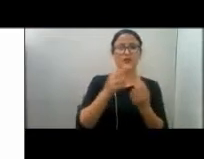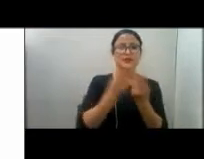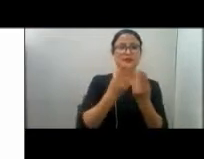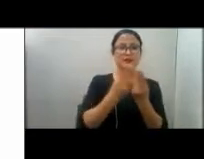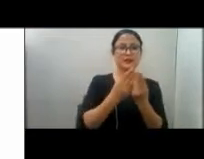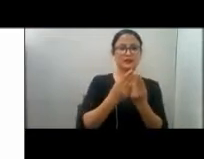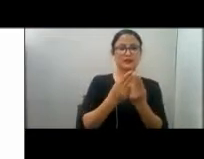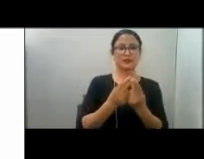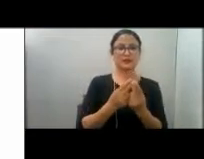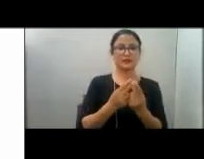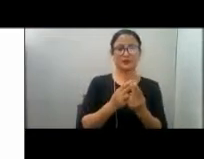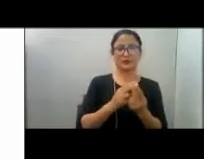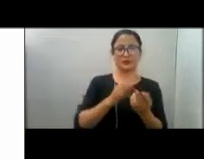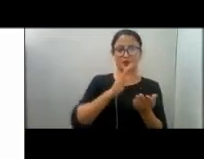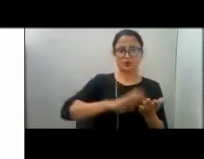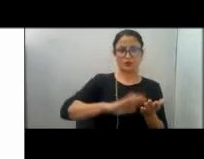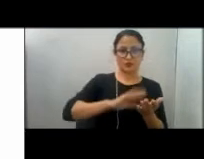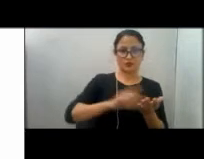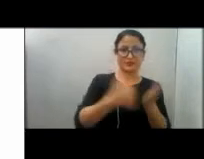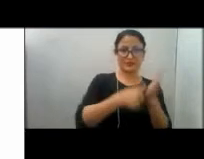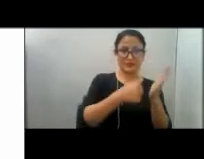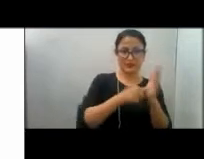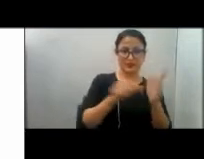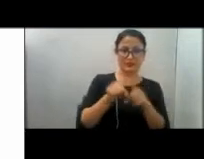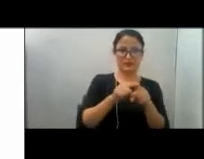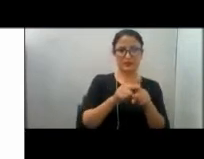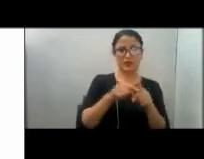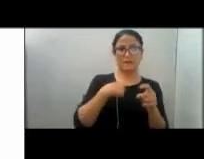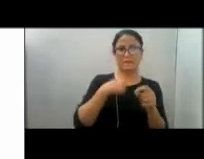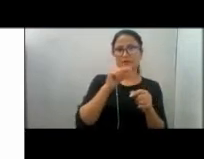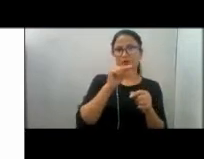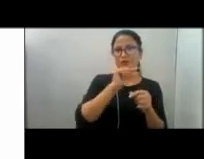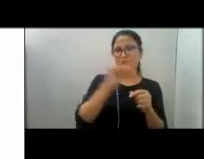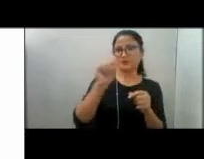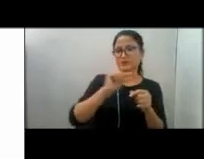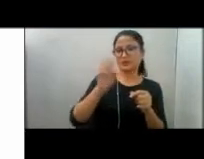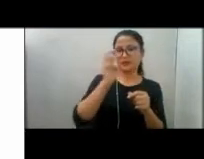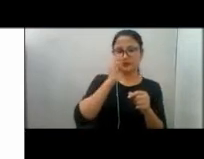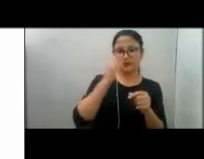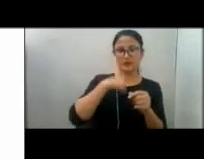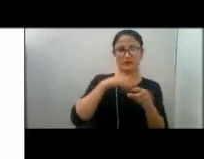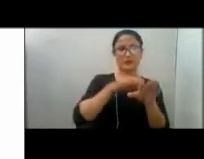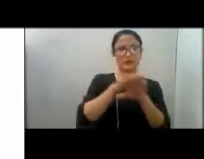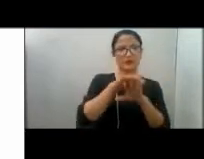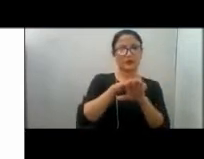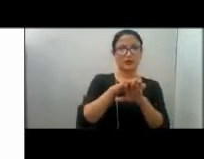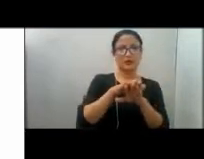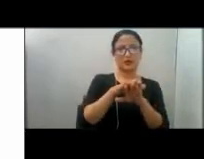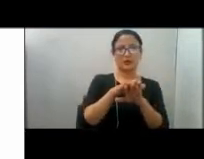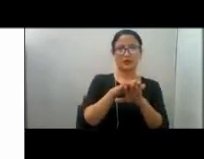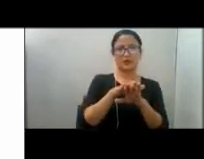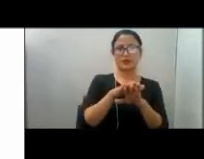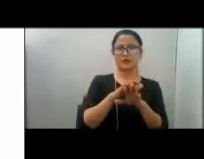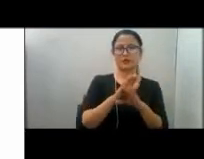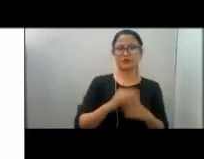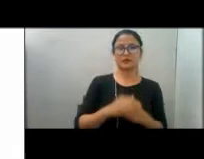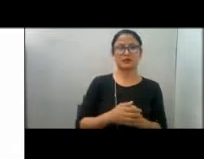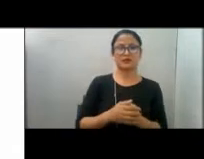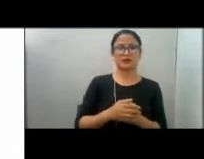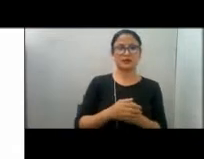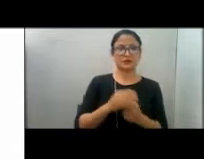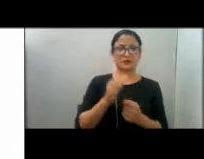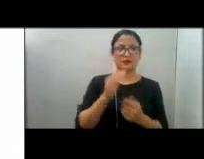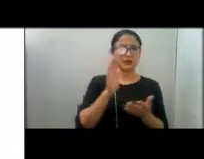गरी कोपिङ चेकलिस्ट चाहिँ यो पनि हाम्रो कन्टेक्स्टमा हामी कहाँ धेरै कोपिङ युज हुने कोपिङ स्टाइलहरू